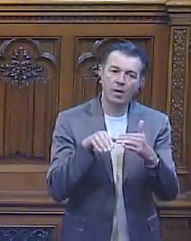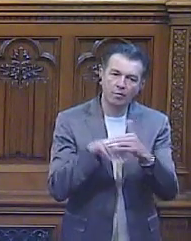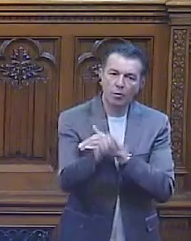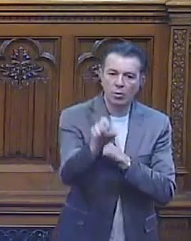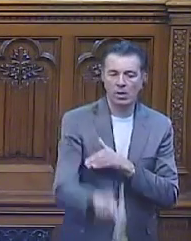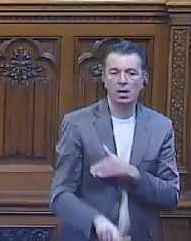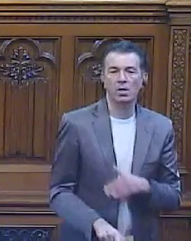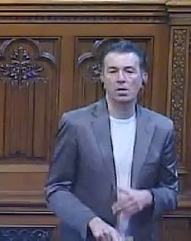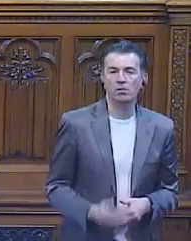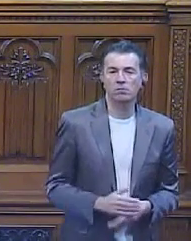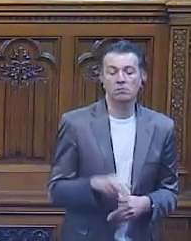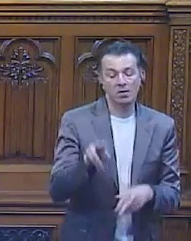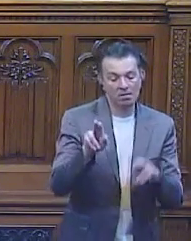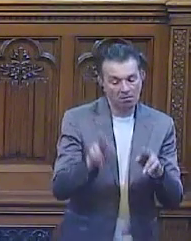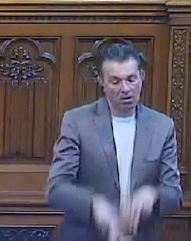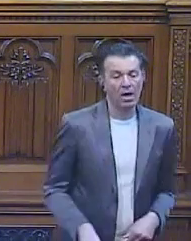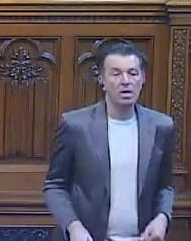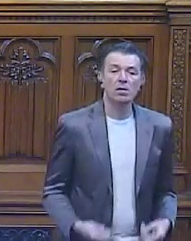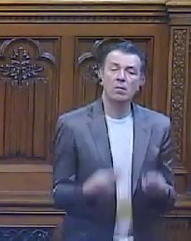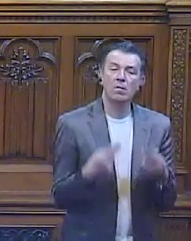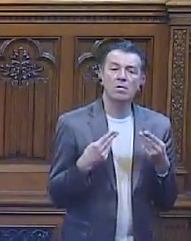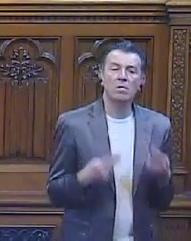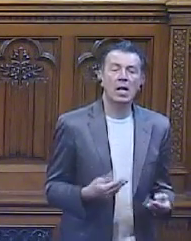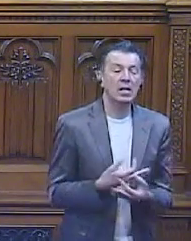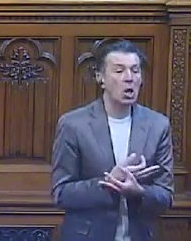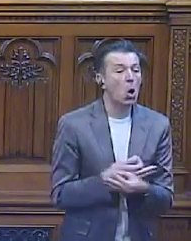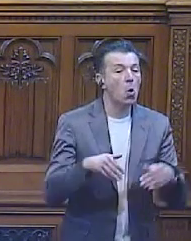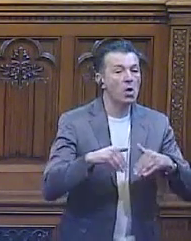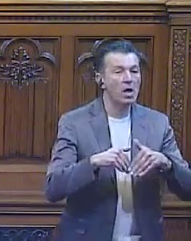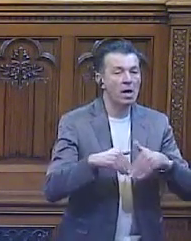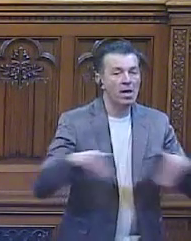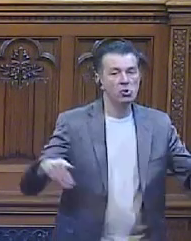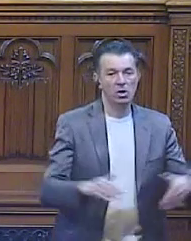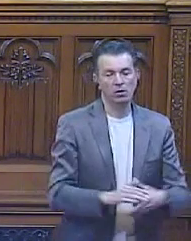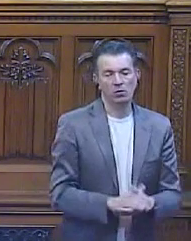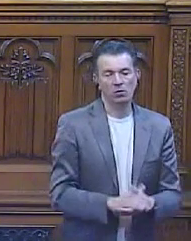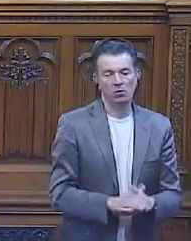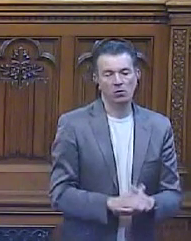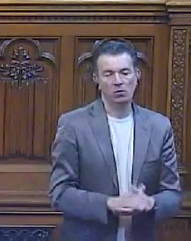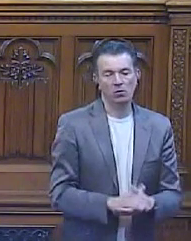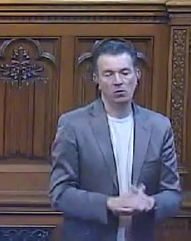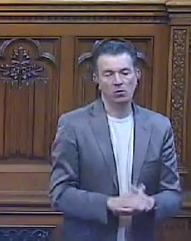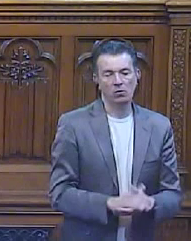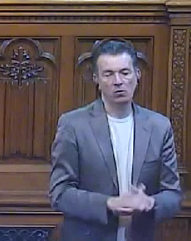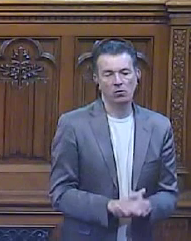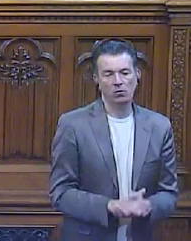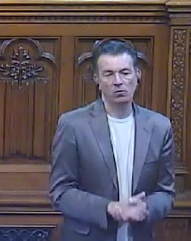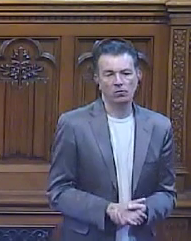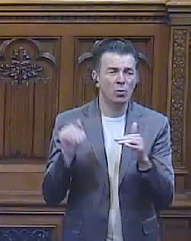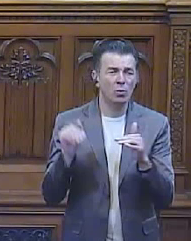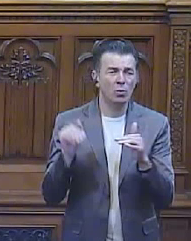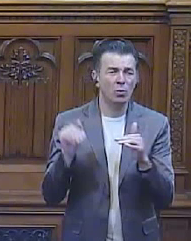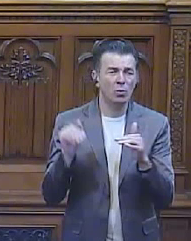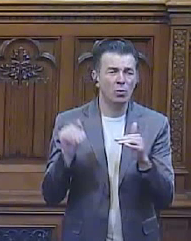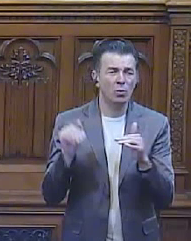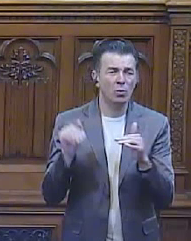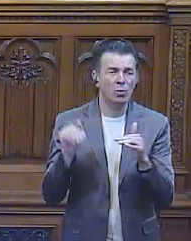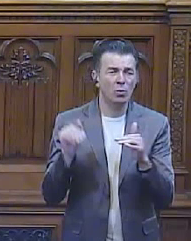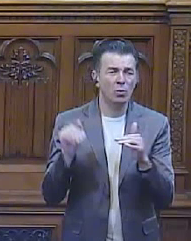Dieses Recht gilt uneingeschränkt und es kann daher auch keine Obergrenze